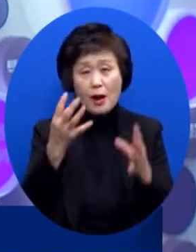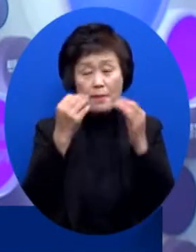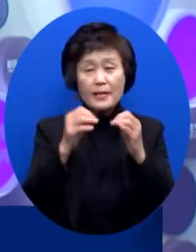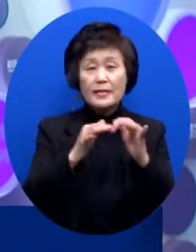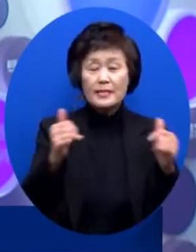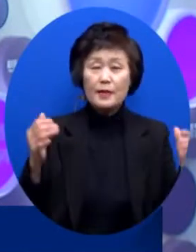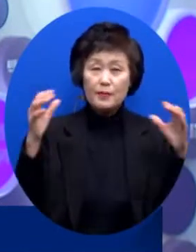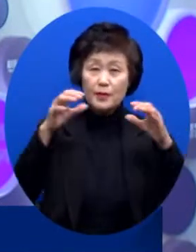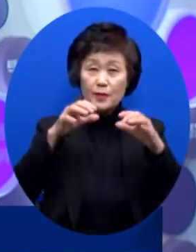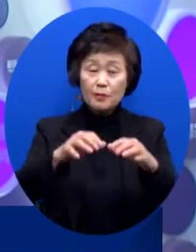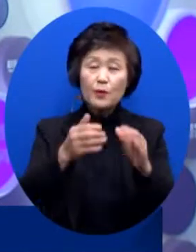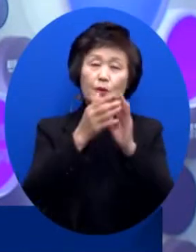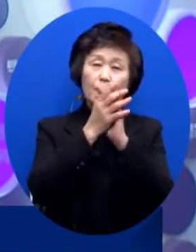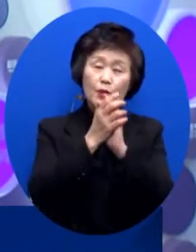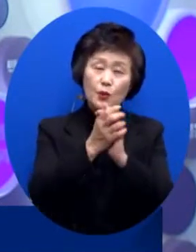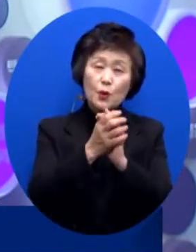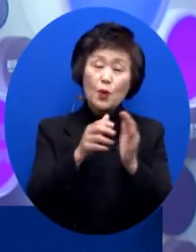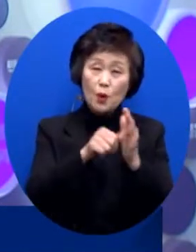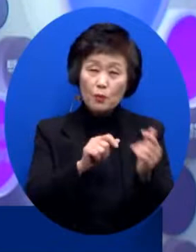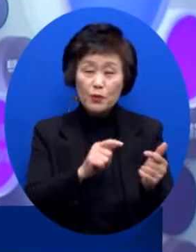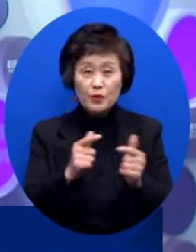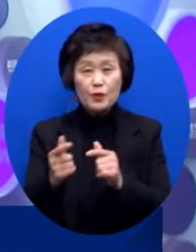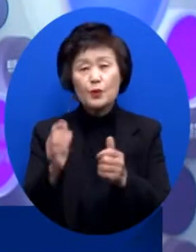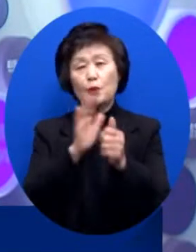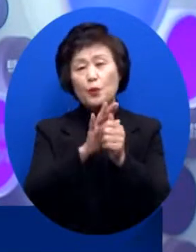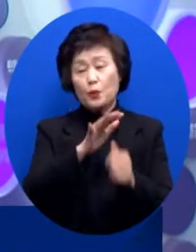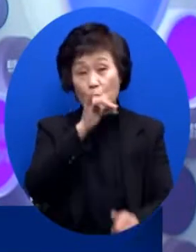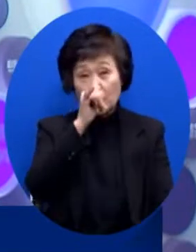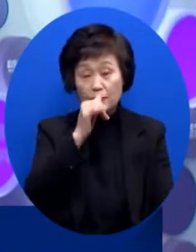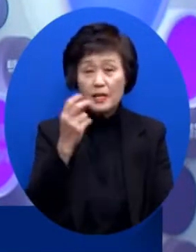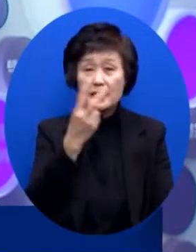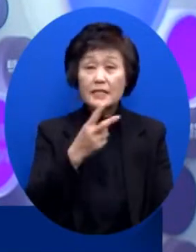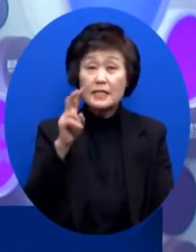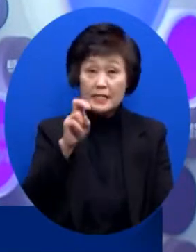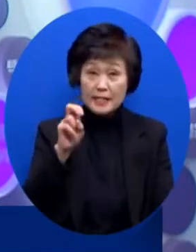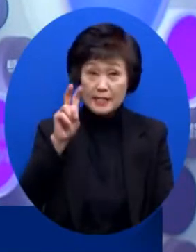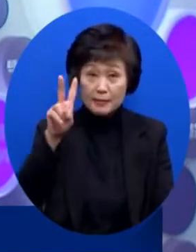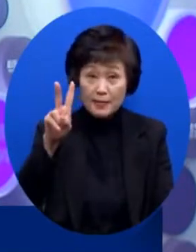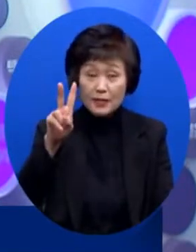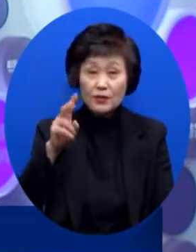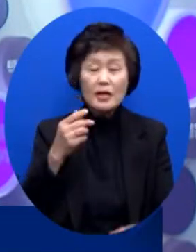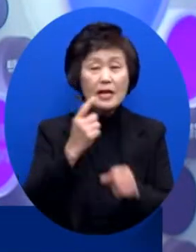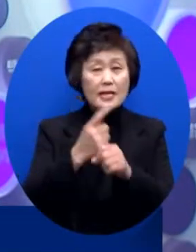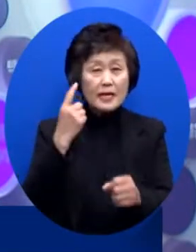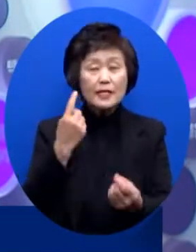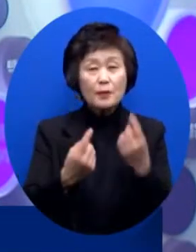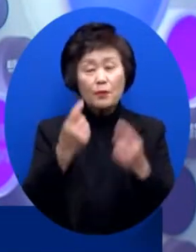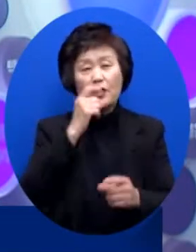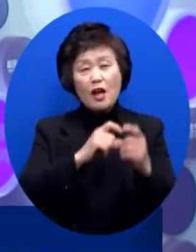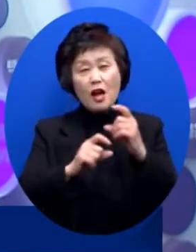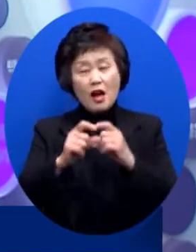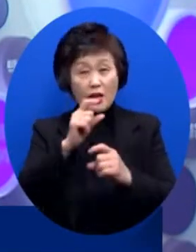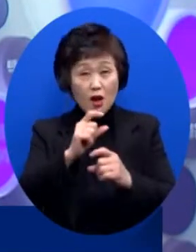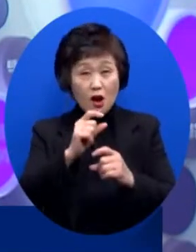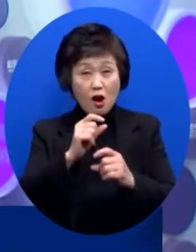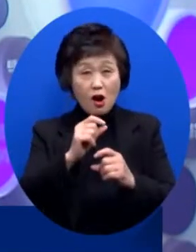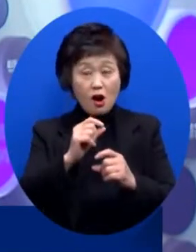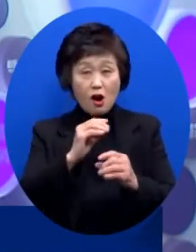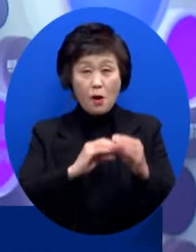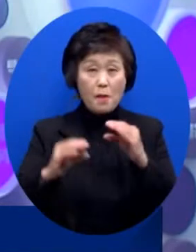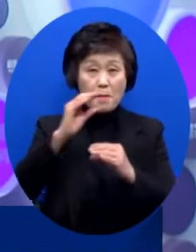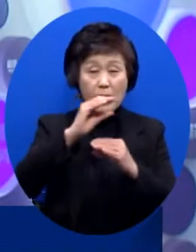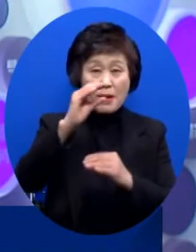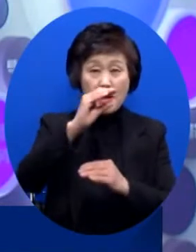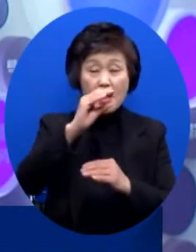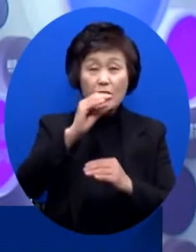모여서 기도로 물질로 후원하고 있습니다. 2022년도는 작년보다 더 갑절로 많은 코로나 때문에